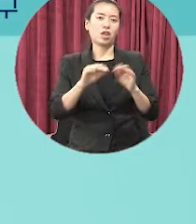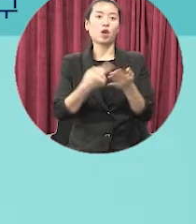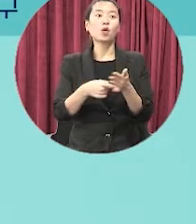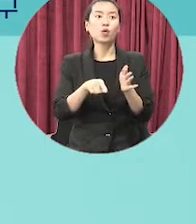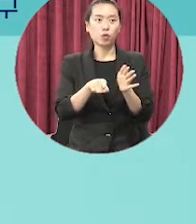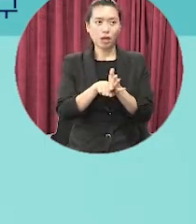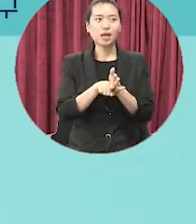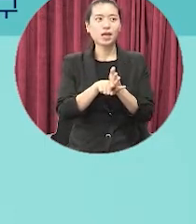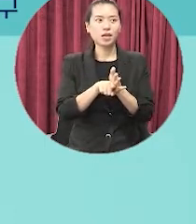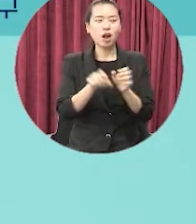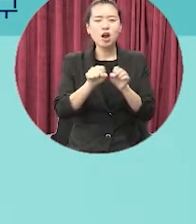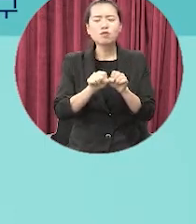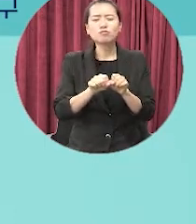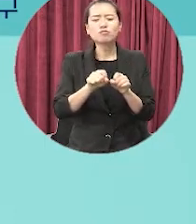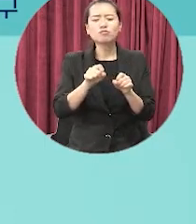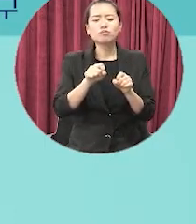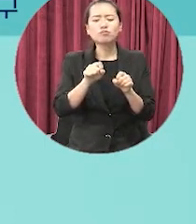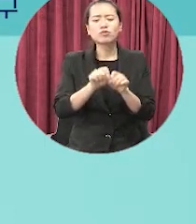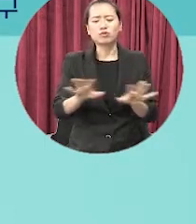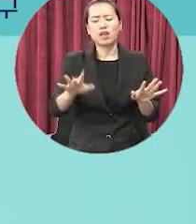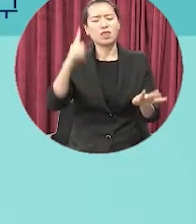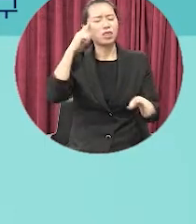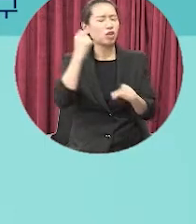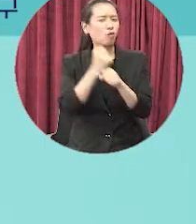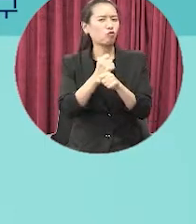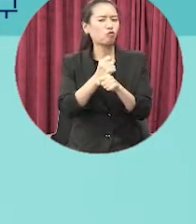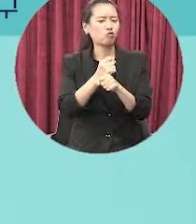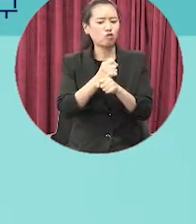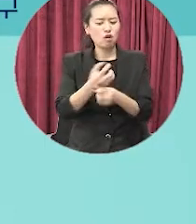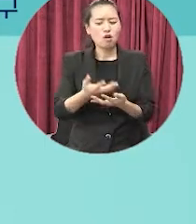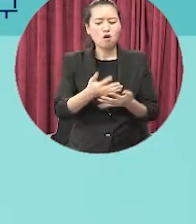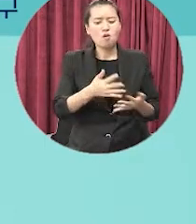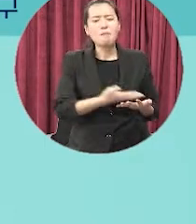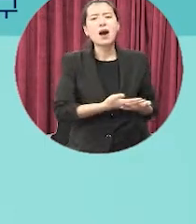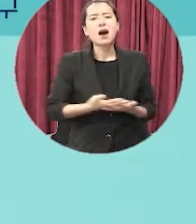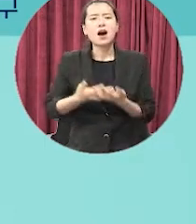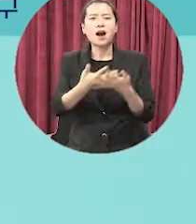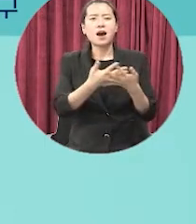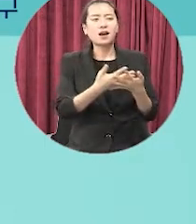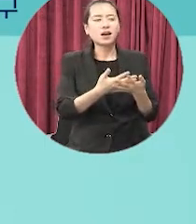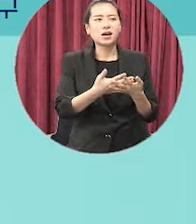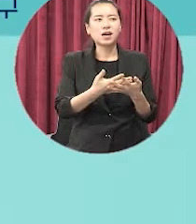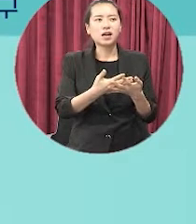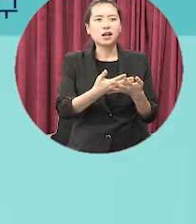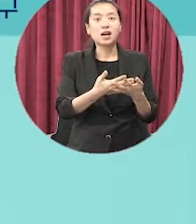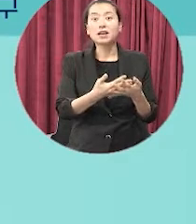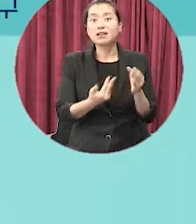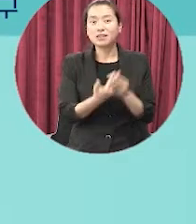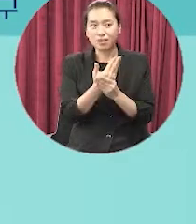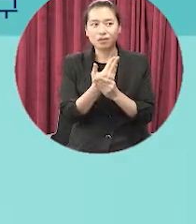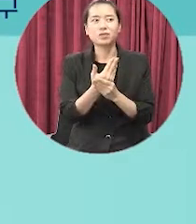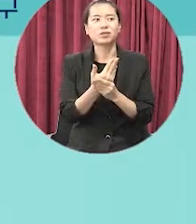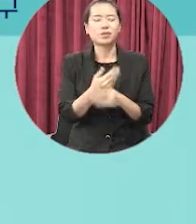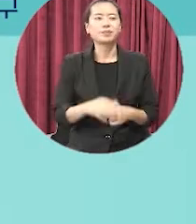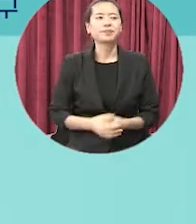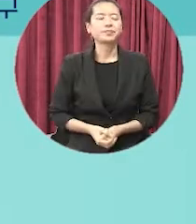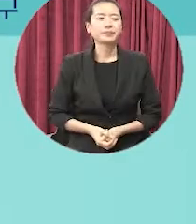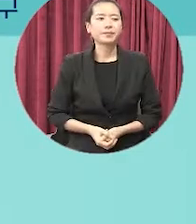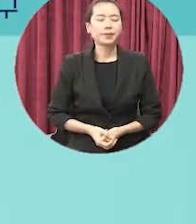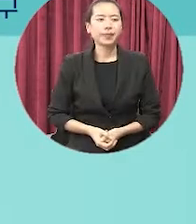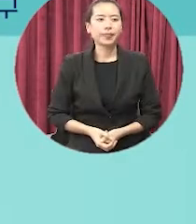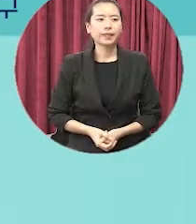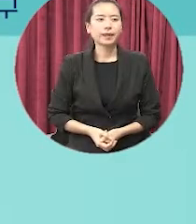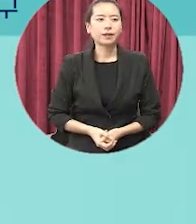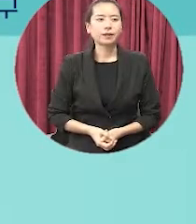분산 연구하게 가는게 등장을 했구요 그래서 이 기관의 정형 데이터 전체를 기관마다 데이터 구조 금이 가 다른데 이건